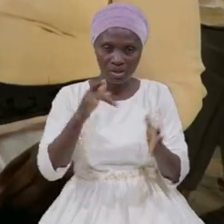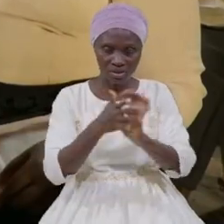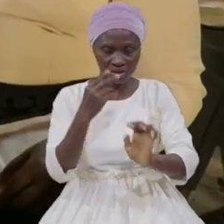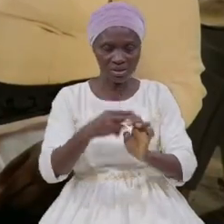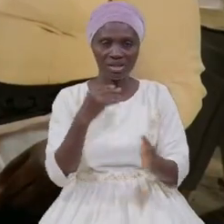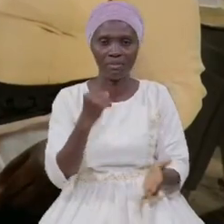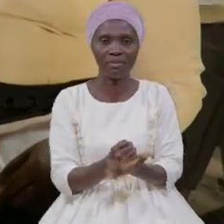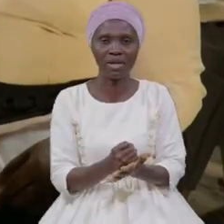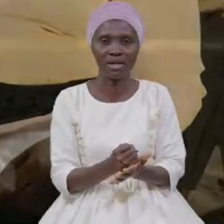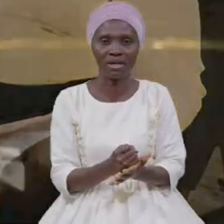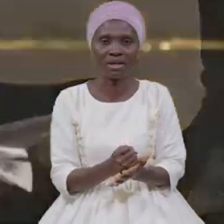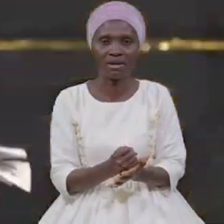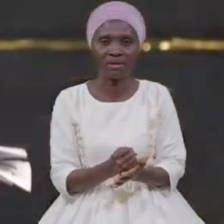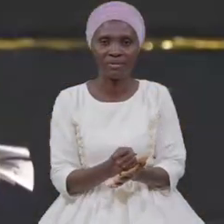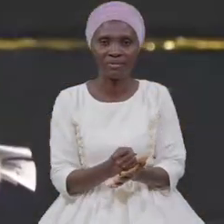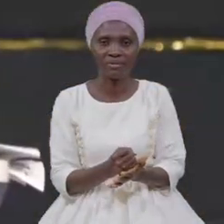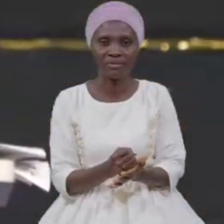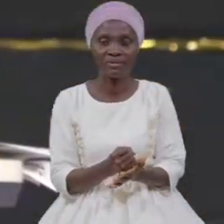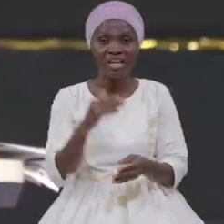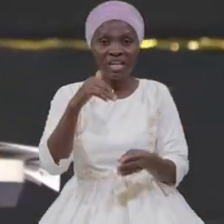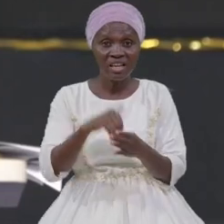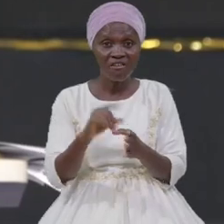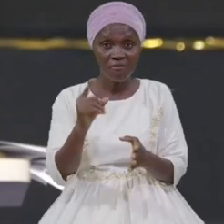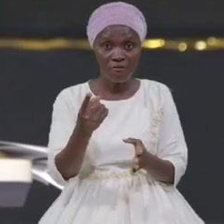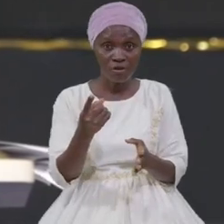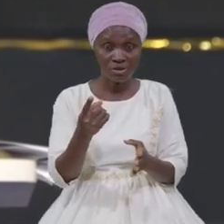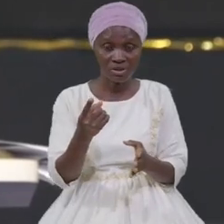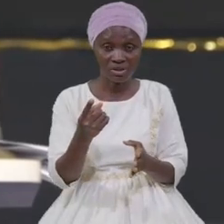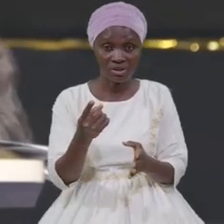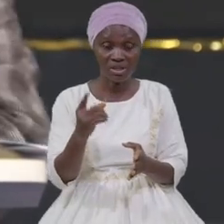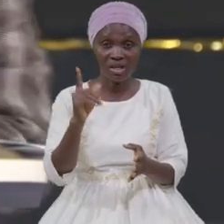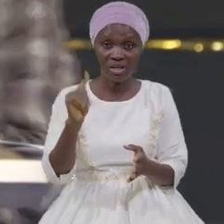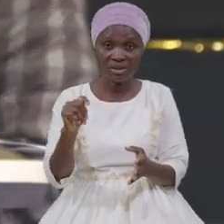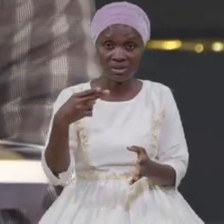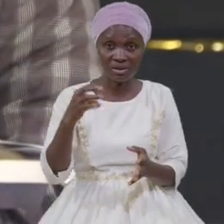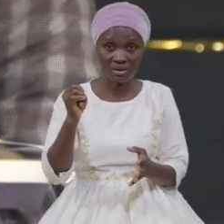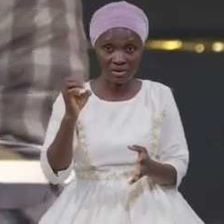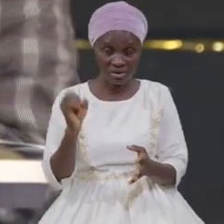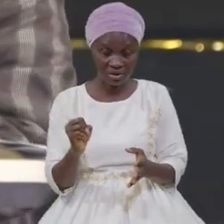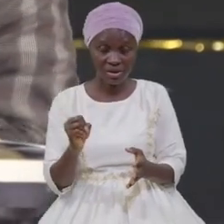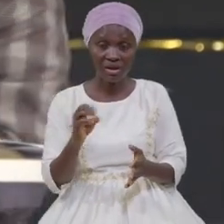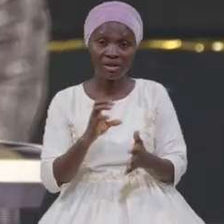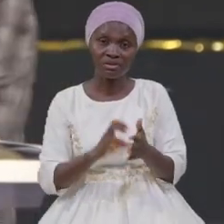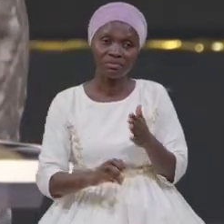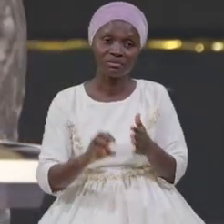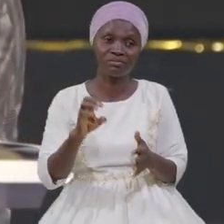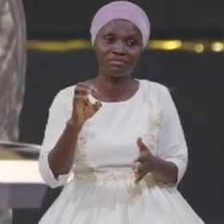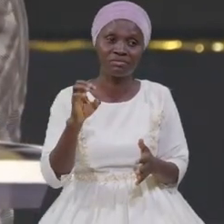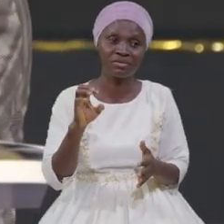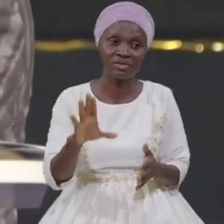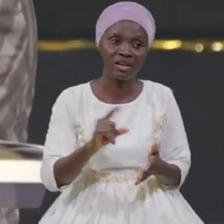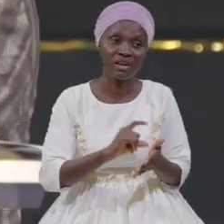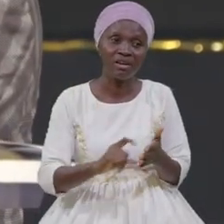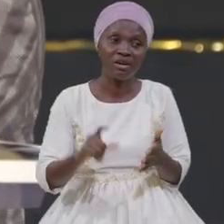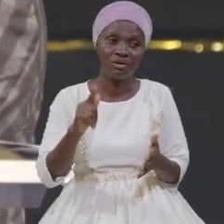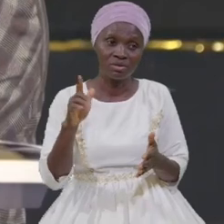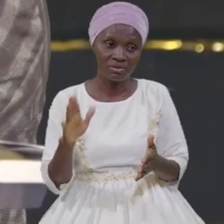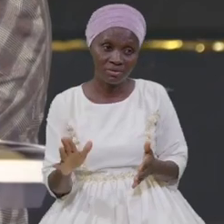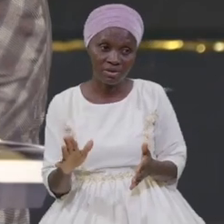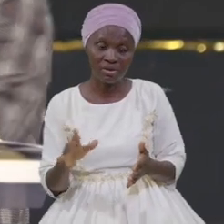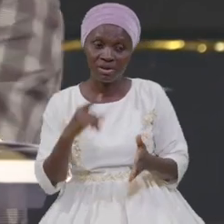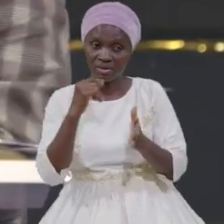1 Thessaloniciens au chapitre 5, verset 23. Le Dieu de paix, 1 Thessaloniciens.